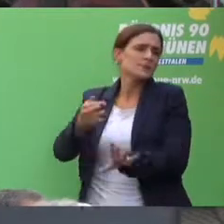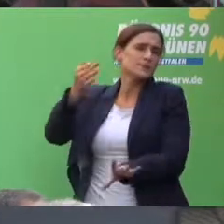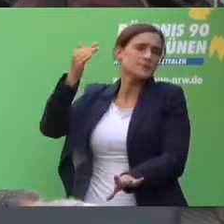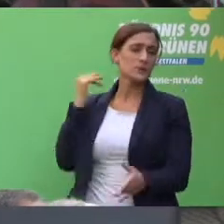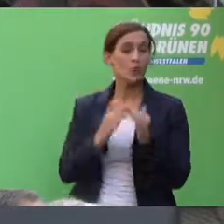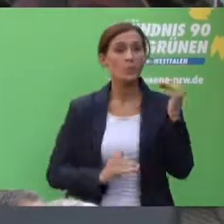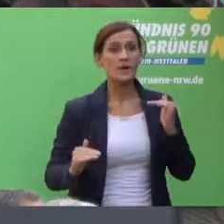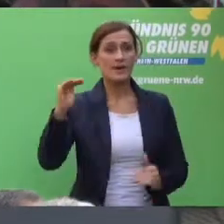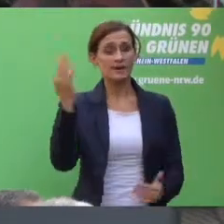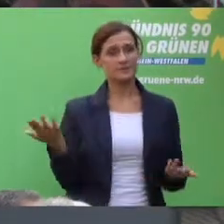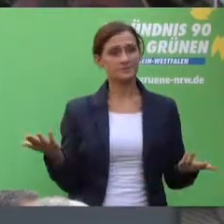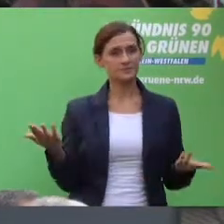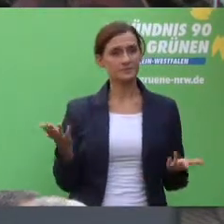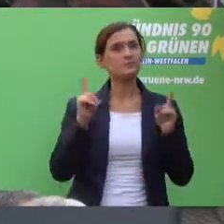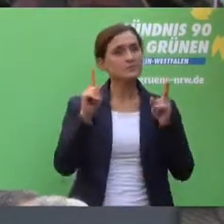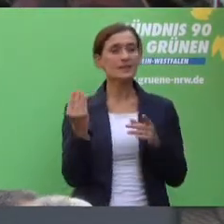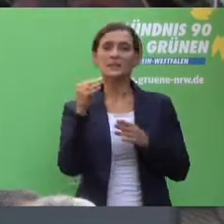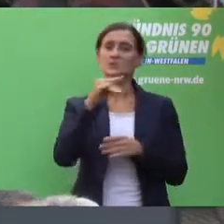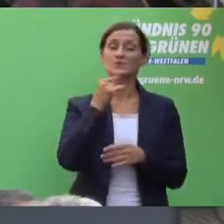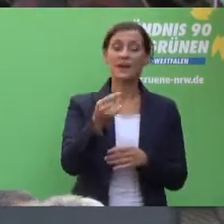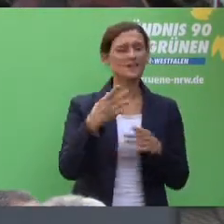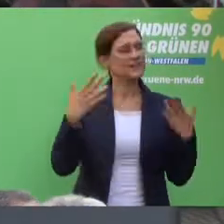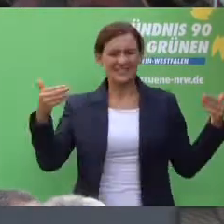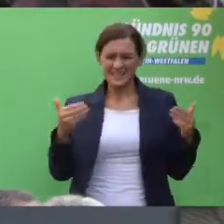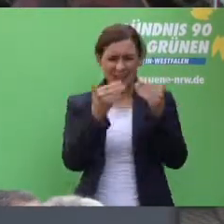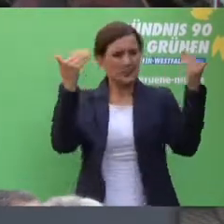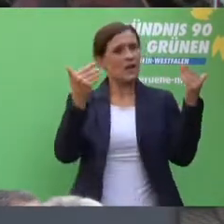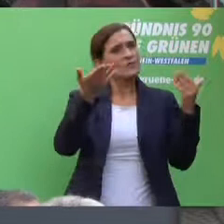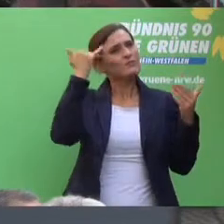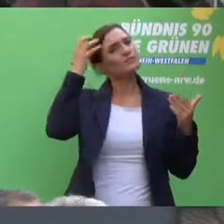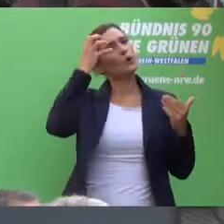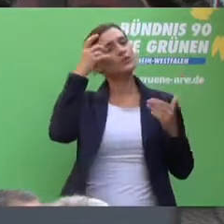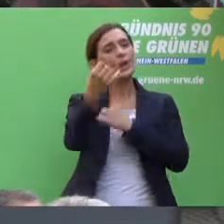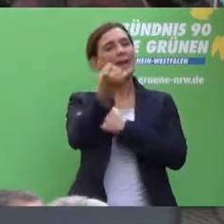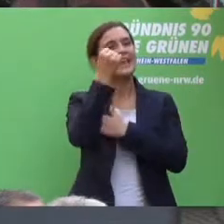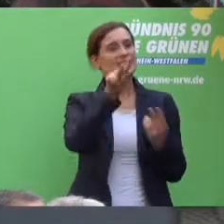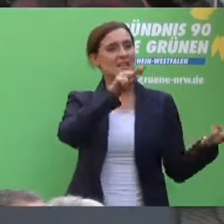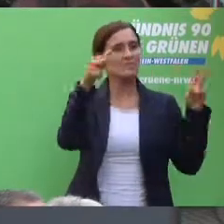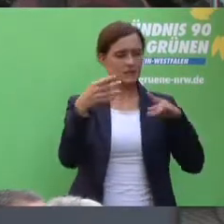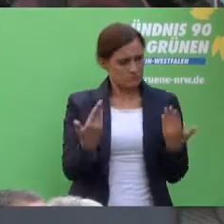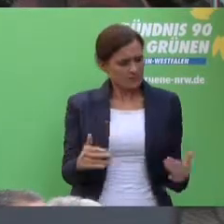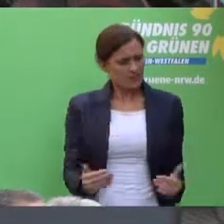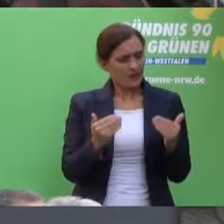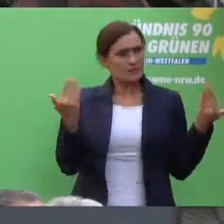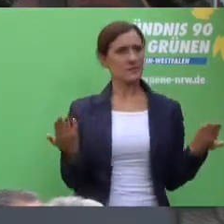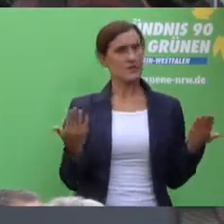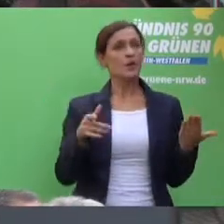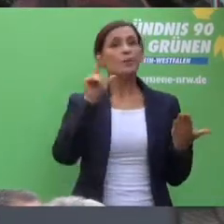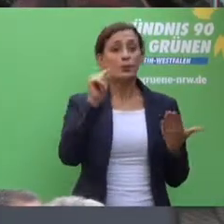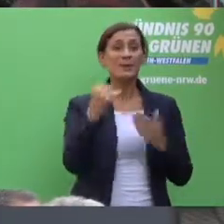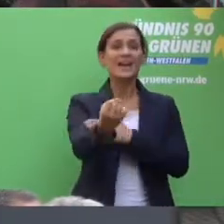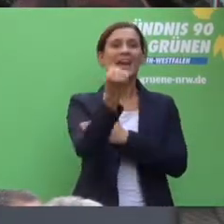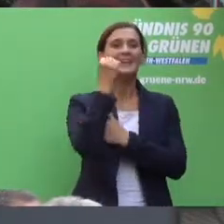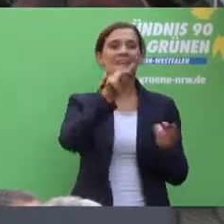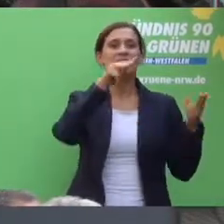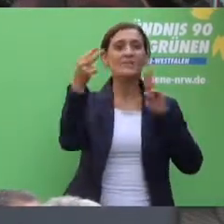Ihnen, das ist das Gegenteil von Energiewende. Energiewende heißt, dass man die Erneuerbaren zügig